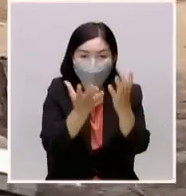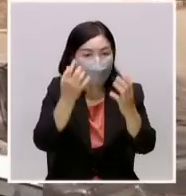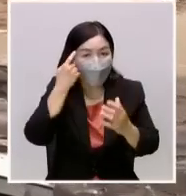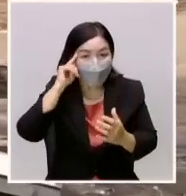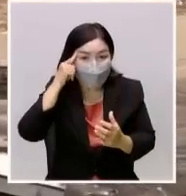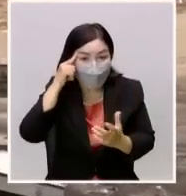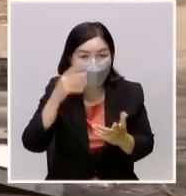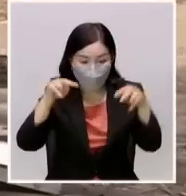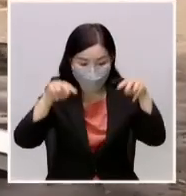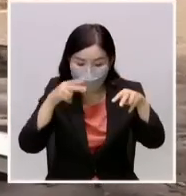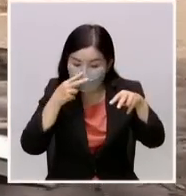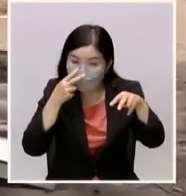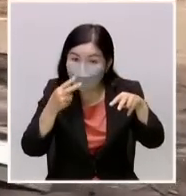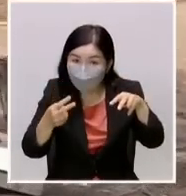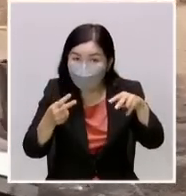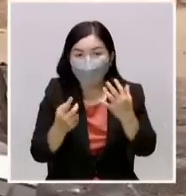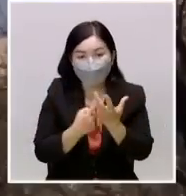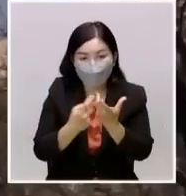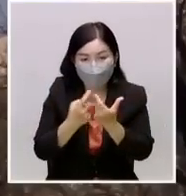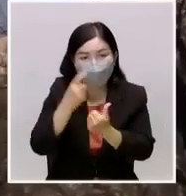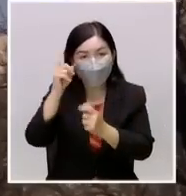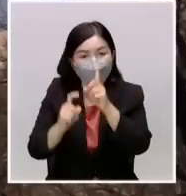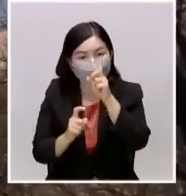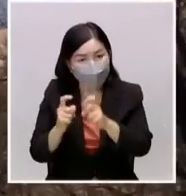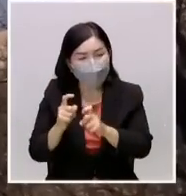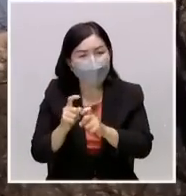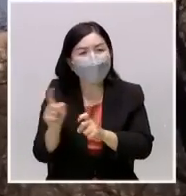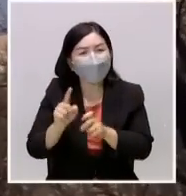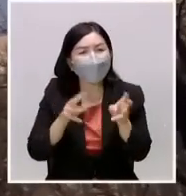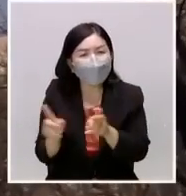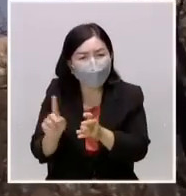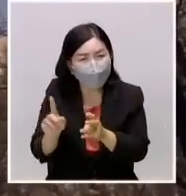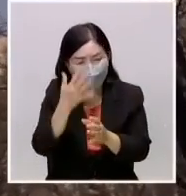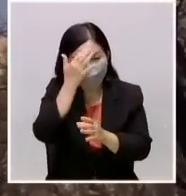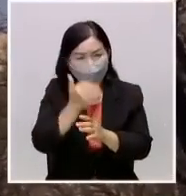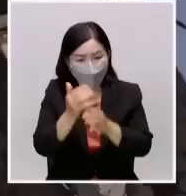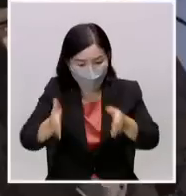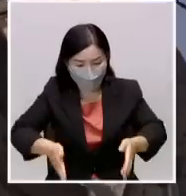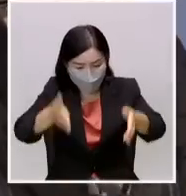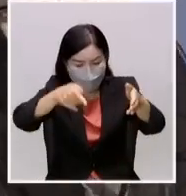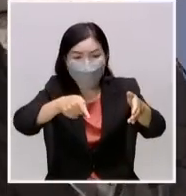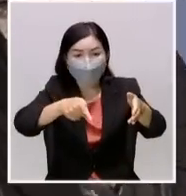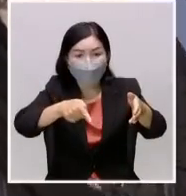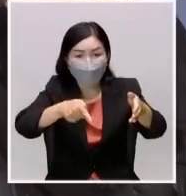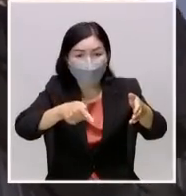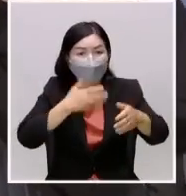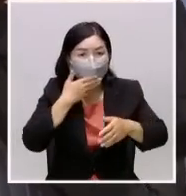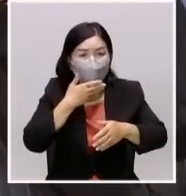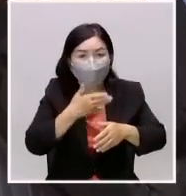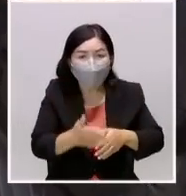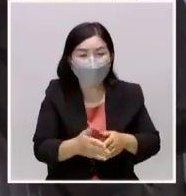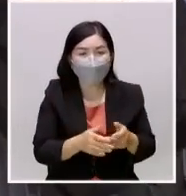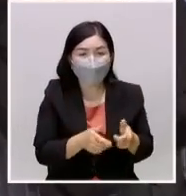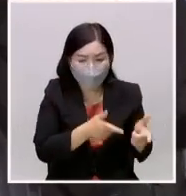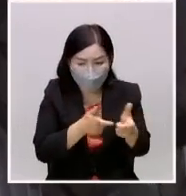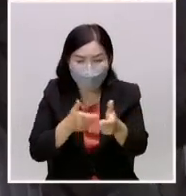ม่รู้ได้ว่าพยานในเหตุการณ์นับยอดผู้เสียชีวิตได้อย่างไรเนื่องจากเหตุโจมตีเมืองมาริอูโปลอย่างต่อเนื่องทำให้ความ